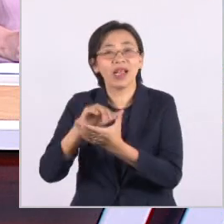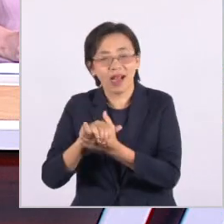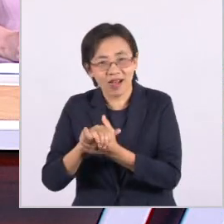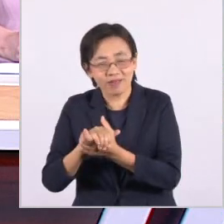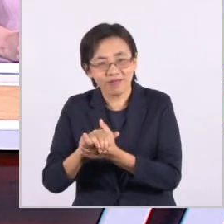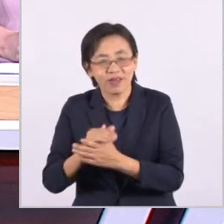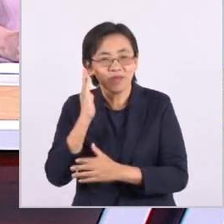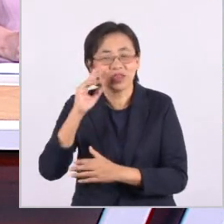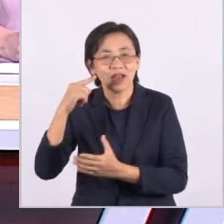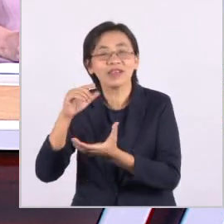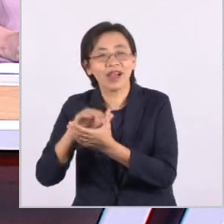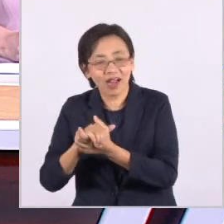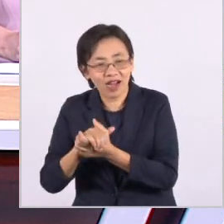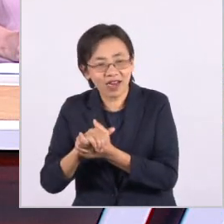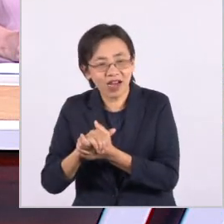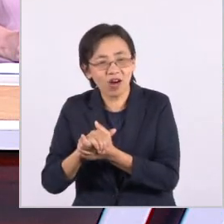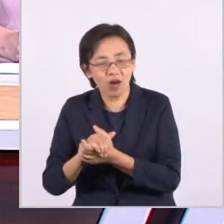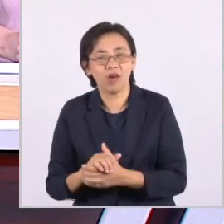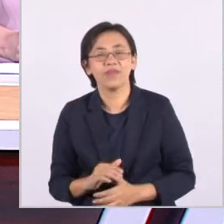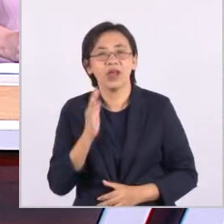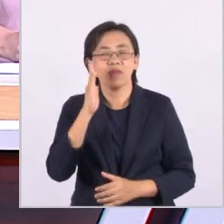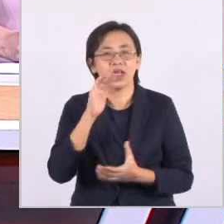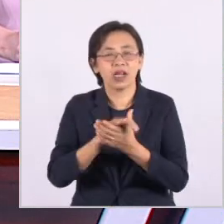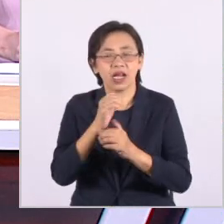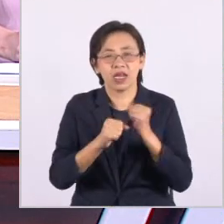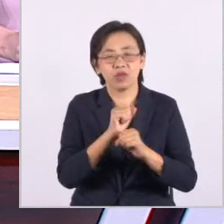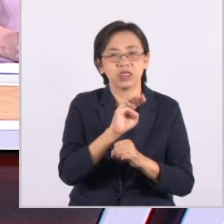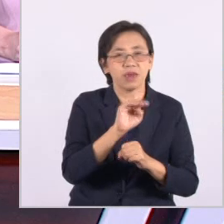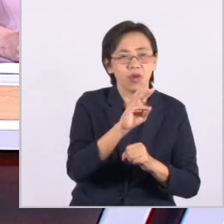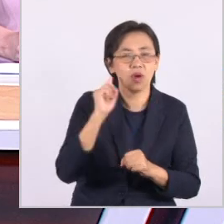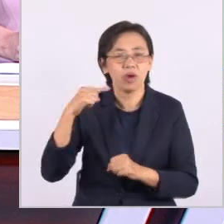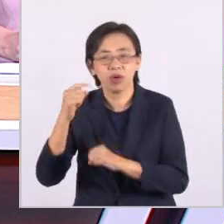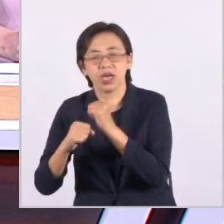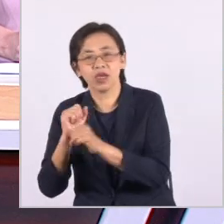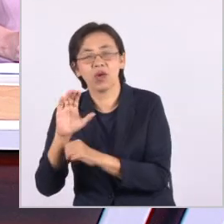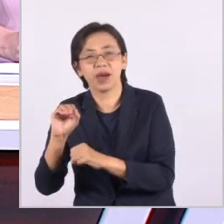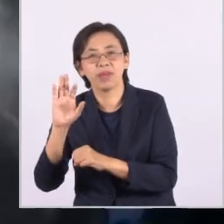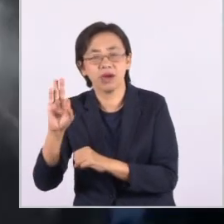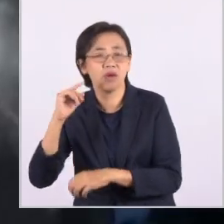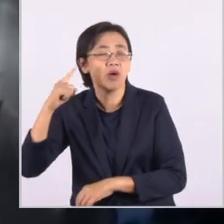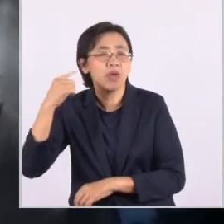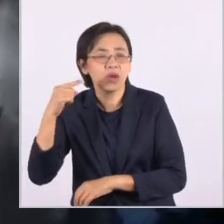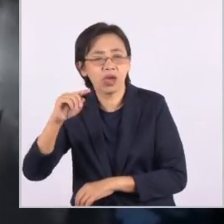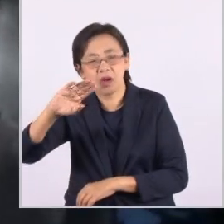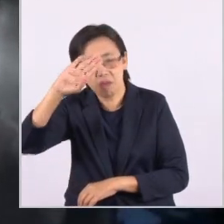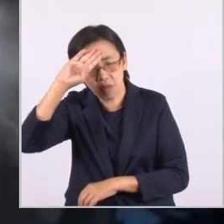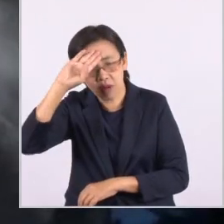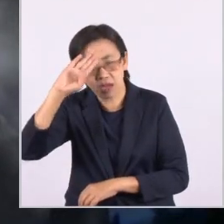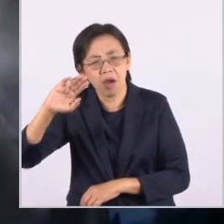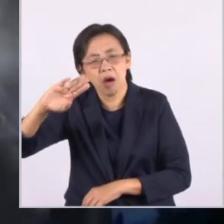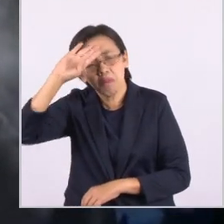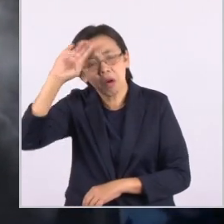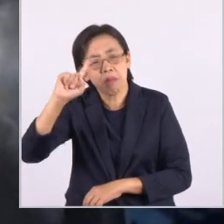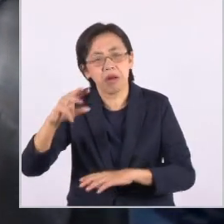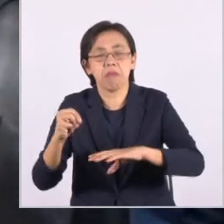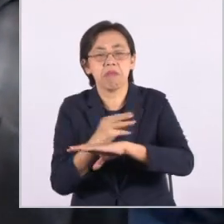งานกันคือห่างกัน 13ปีนะเจ้าบ่าวอายุ 46เจ้าสาวอายุ 59แต่เจ้าสาวเนี่ยเธอป่วยค่ะป่วยหนักด้วยโรค